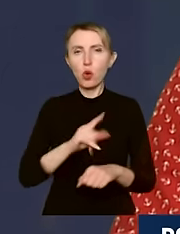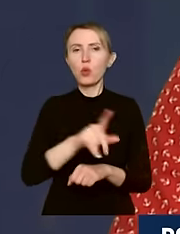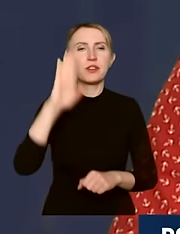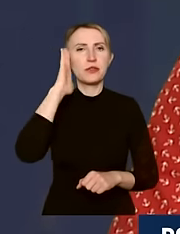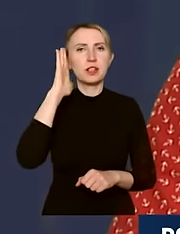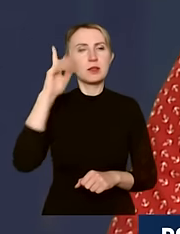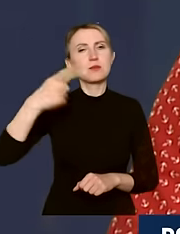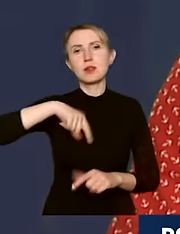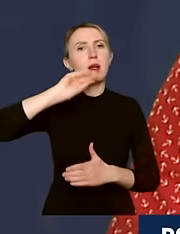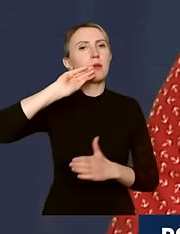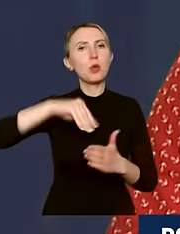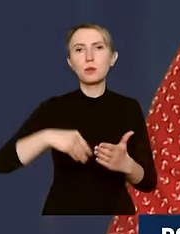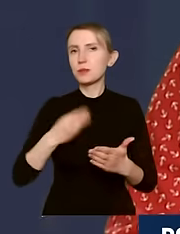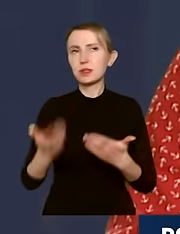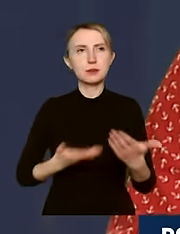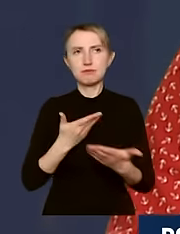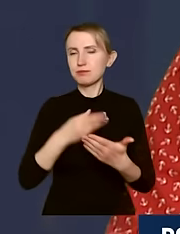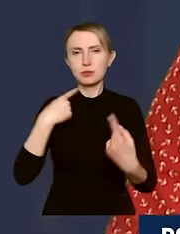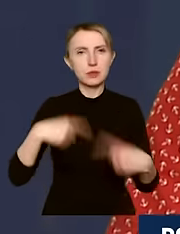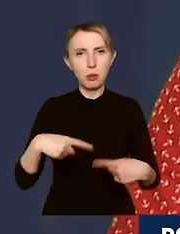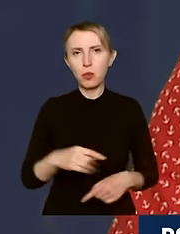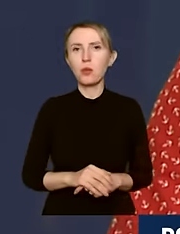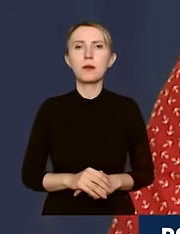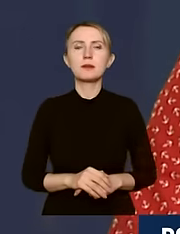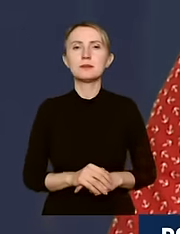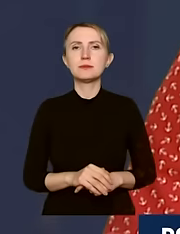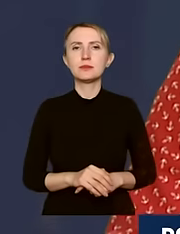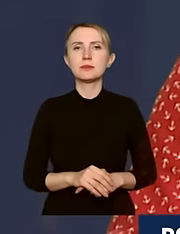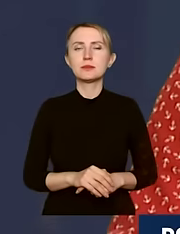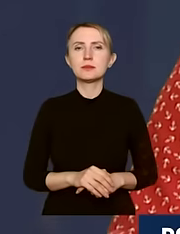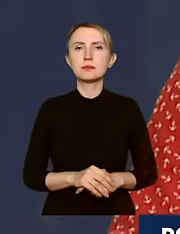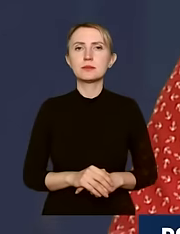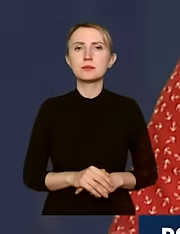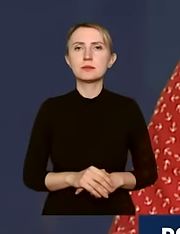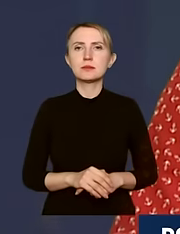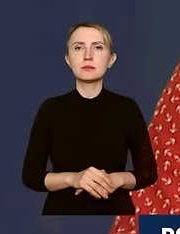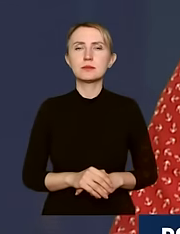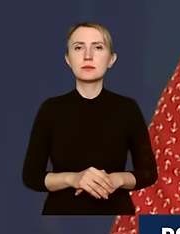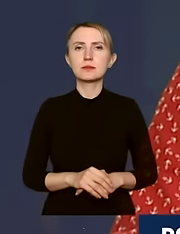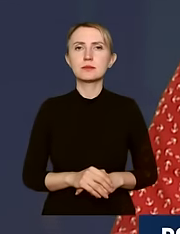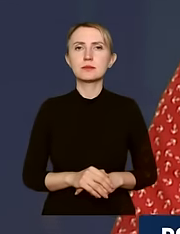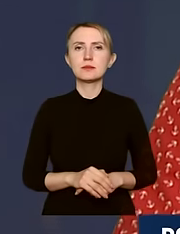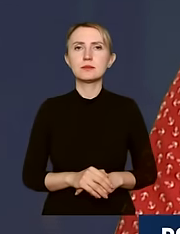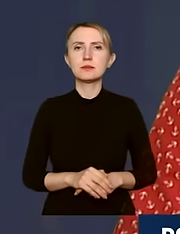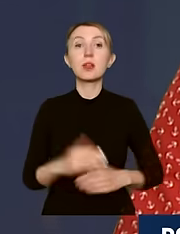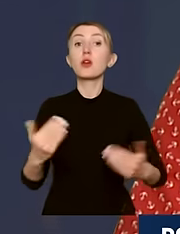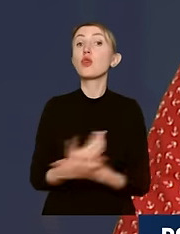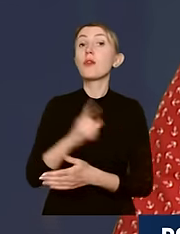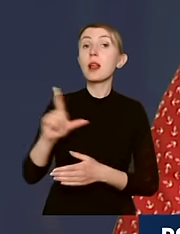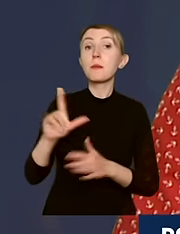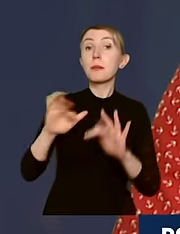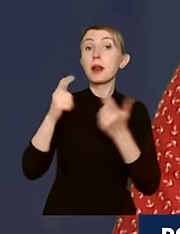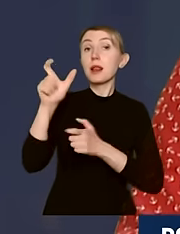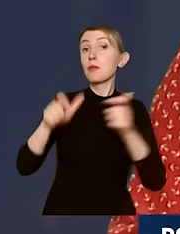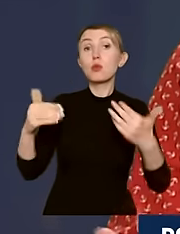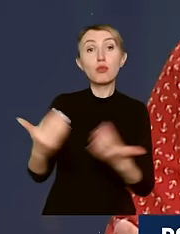tych podpisów pod tym wnioskiem nie złożyliśmy, wiedzą, jakie jest nasze stanowisko. Czy ktoś z Nowej Lewicy, z parlamentarzystów Nowej